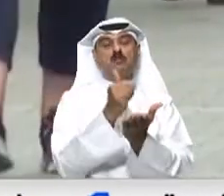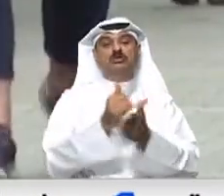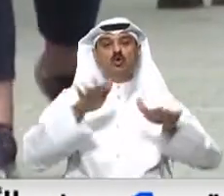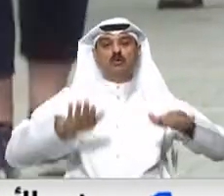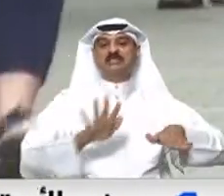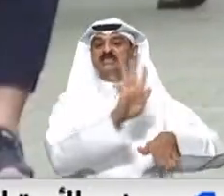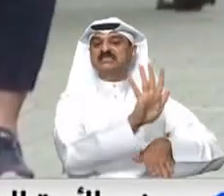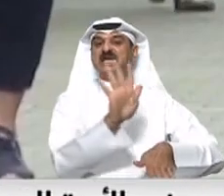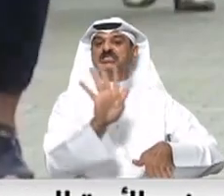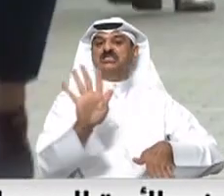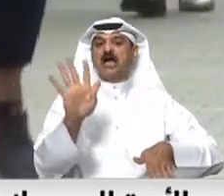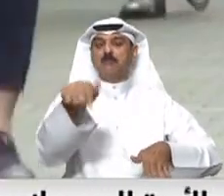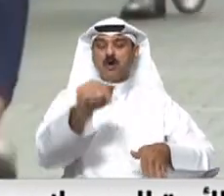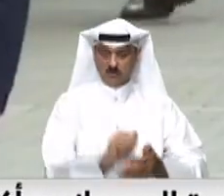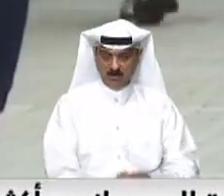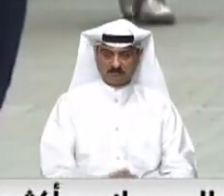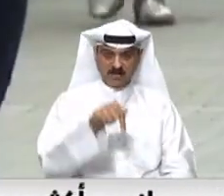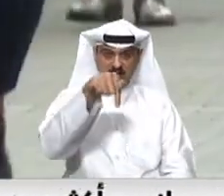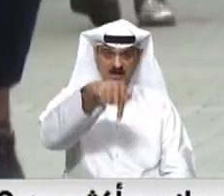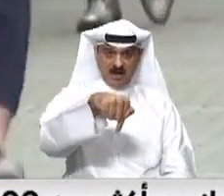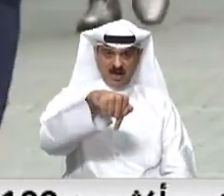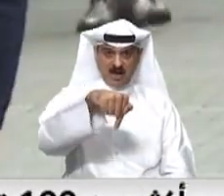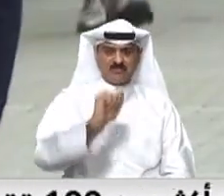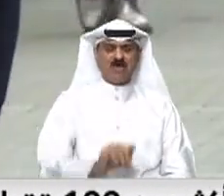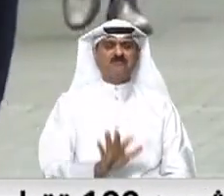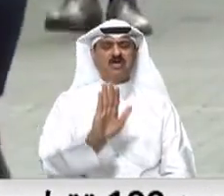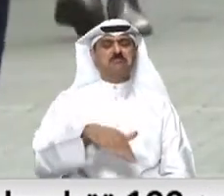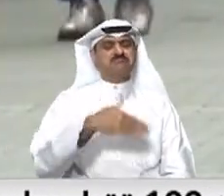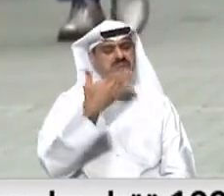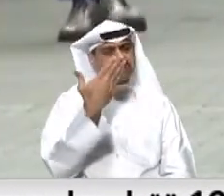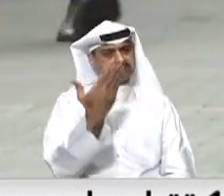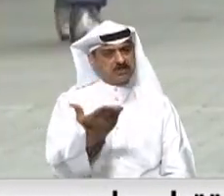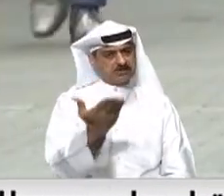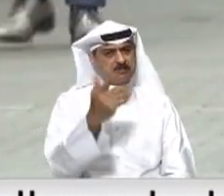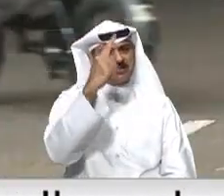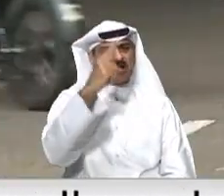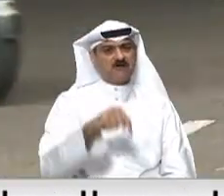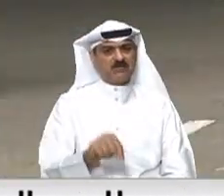المفوضية التي تطمح إليها مرة ثانية فون دير لاين.